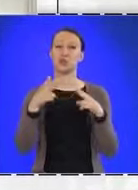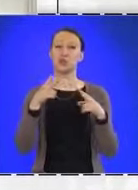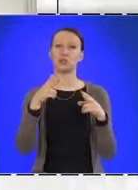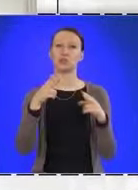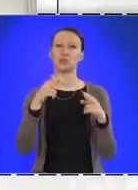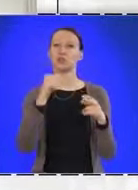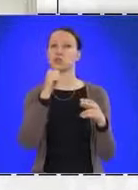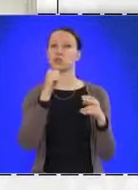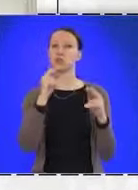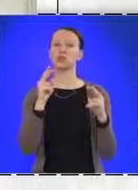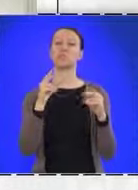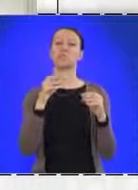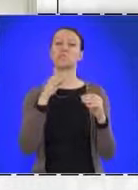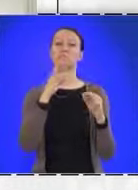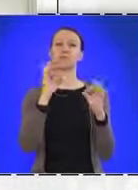iščišćeni i